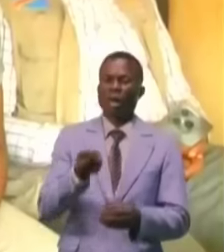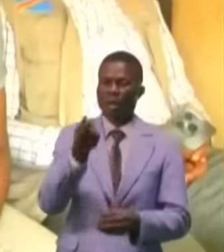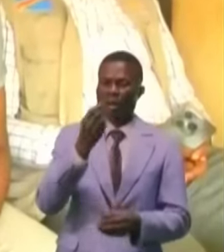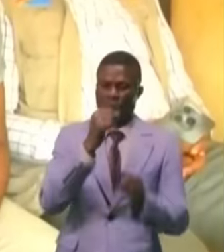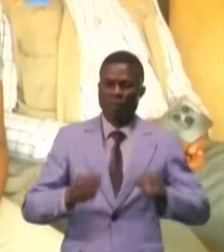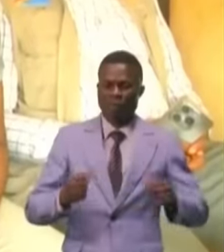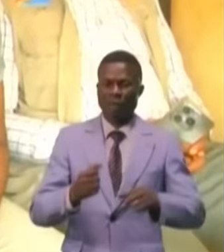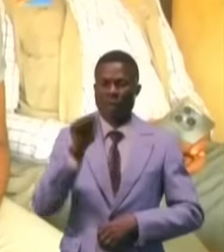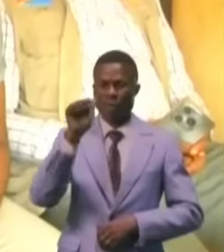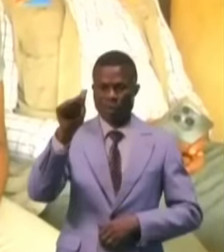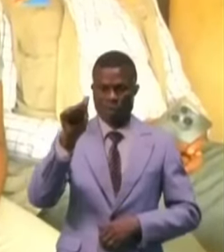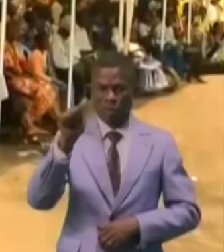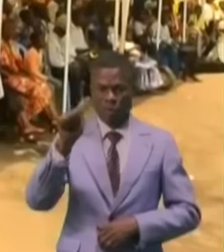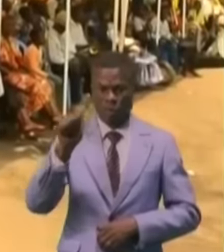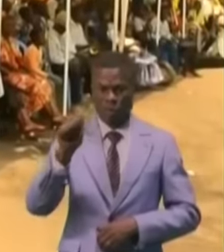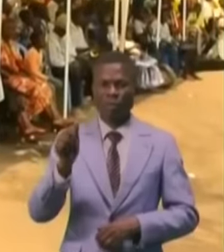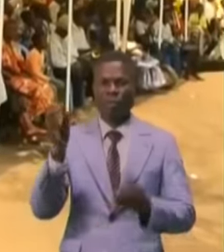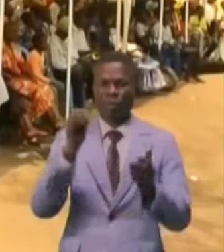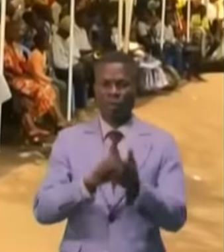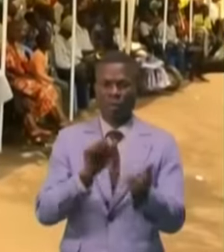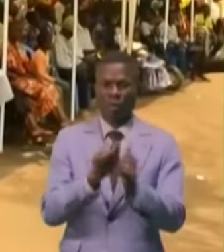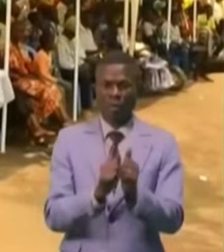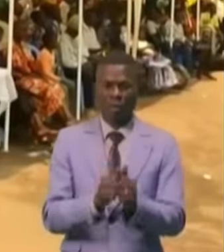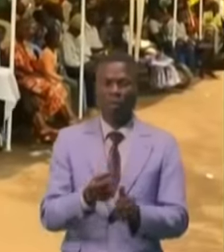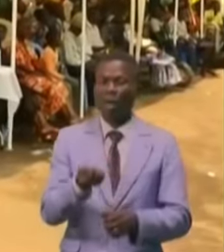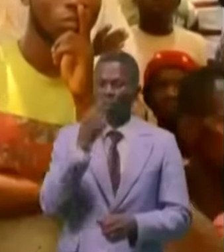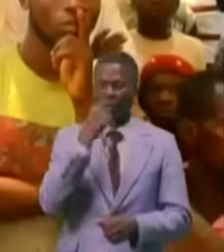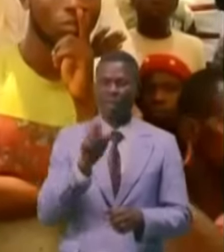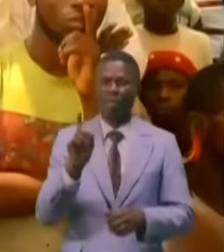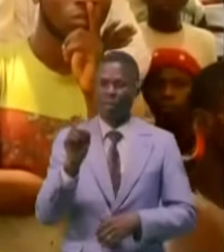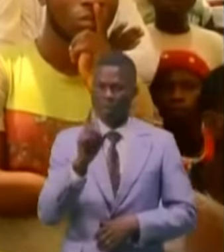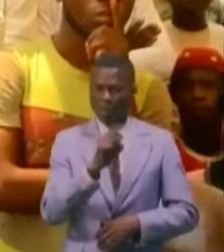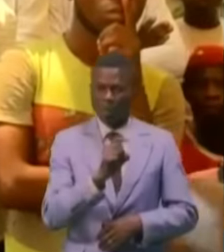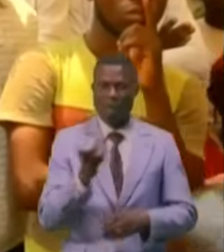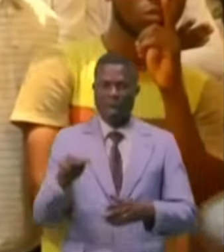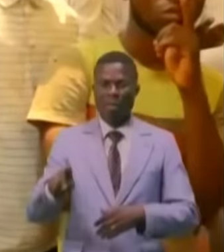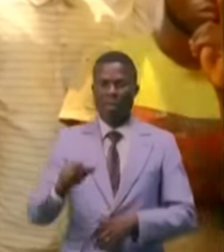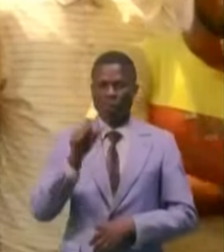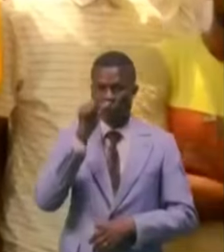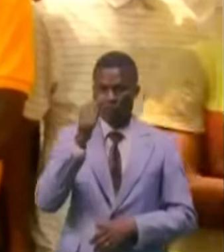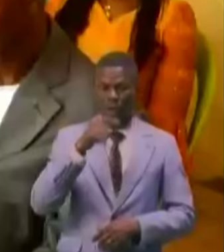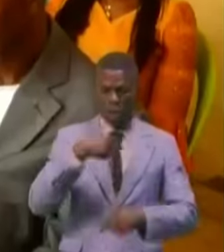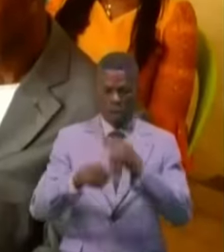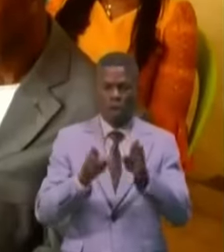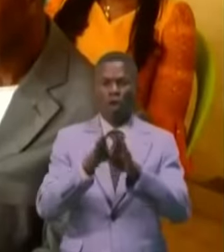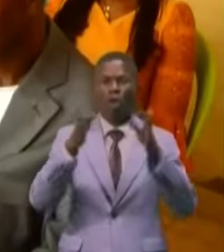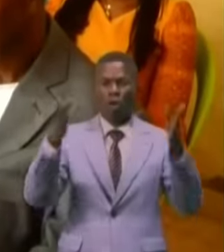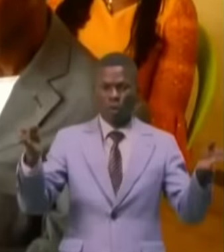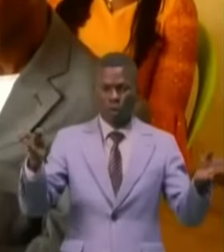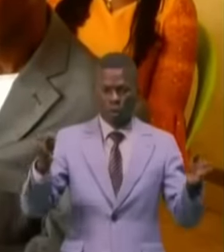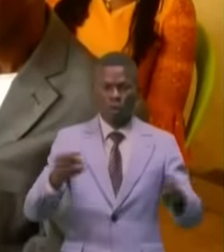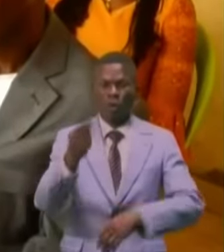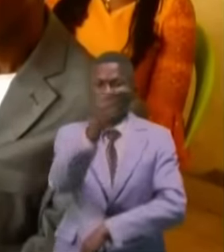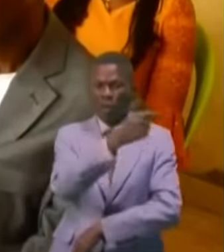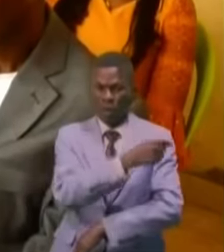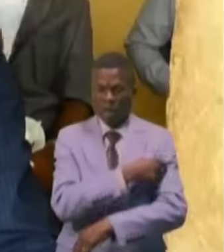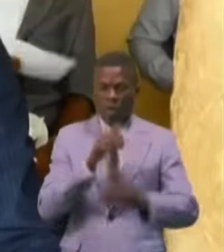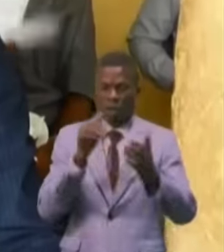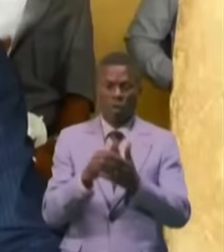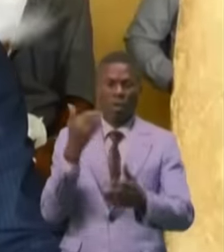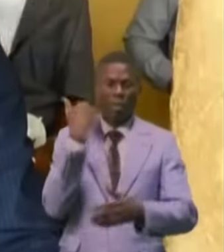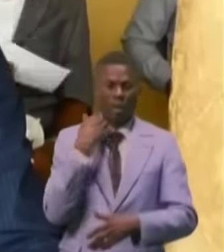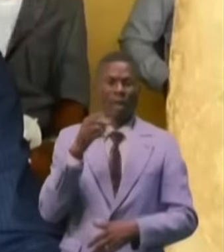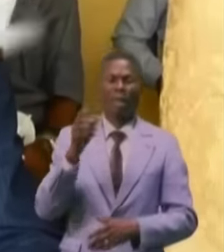et le déparasitage en albendazole dans la province du Maïndombé. Le lancement officiel de la vaccination contre ces